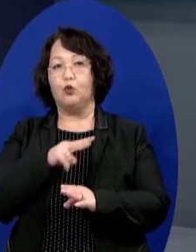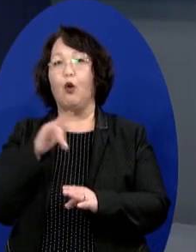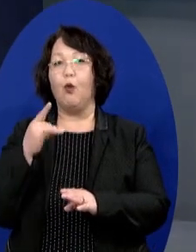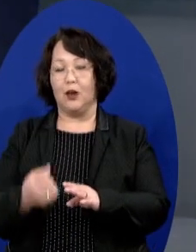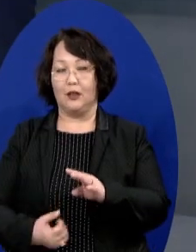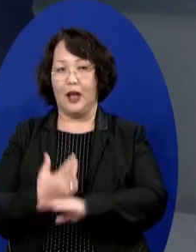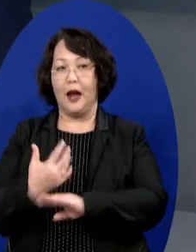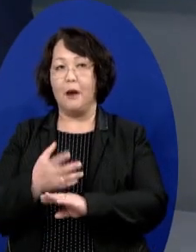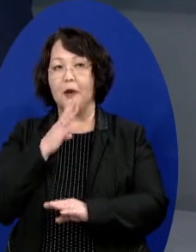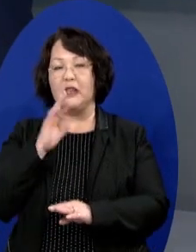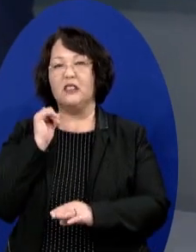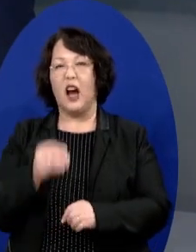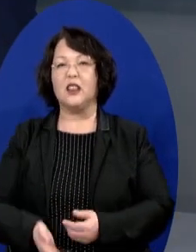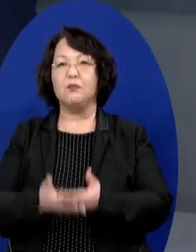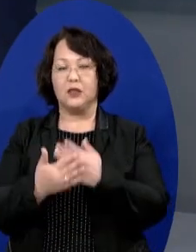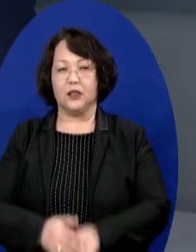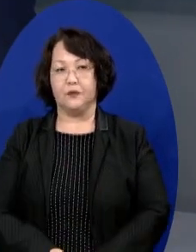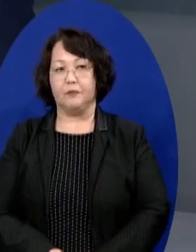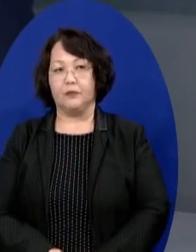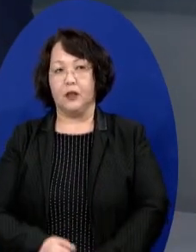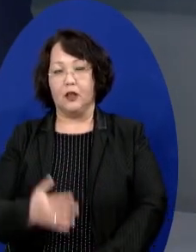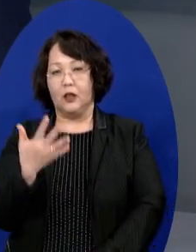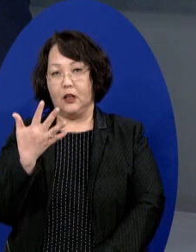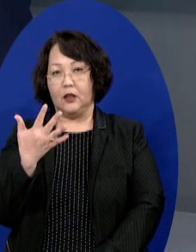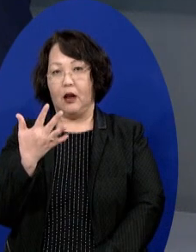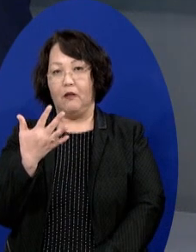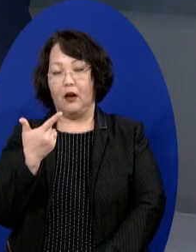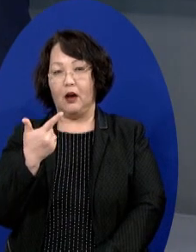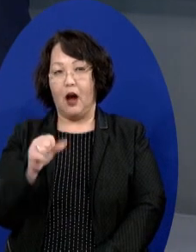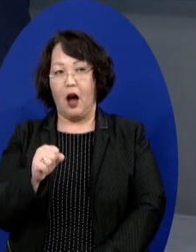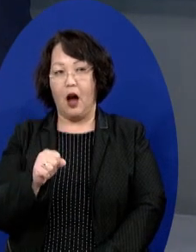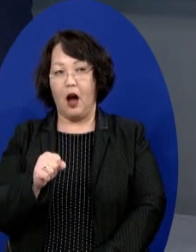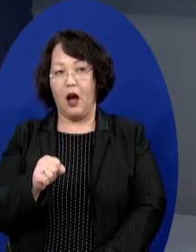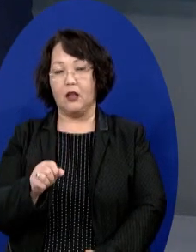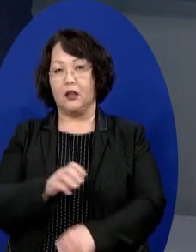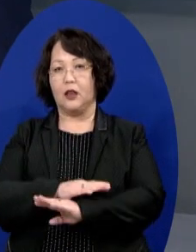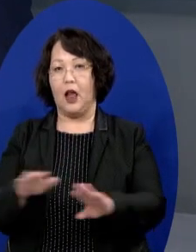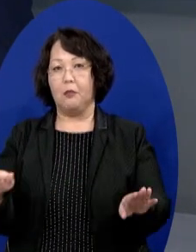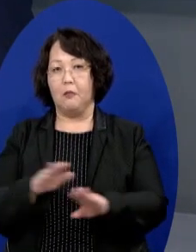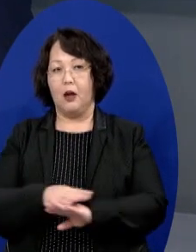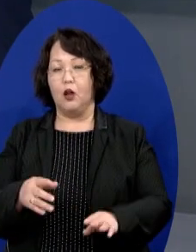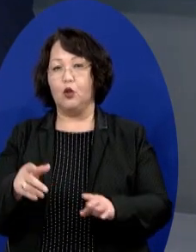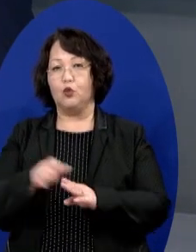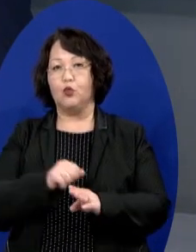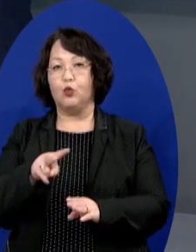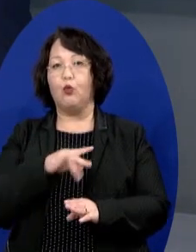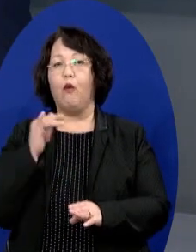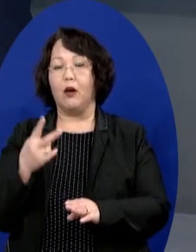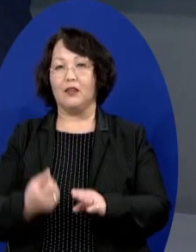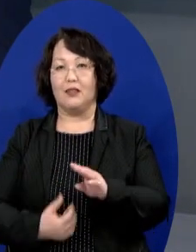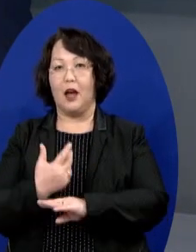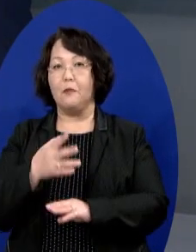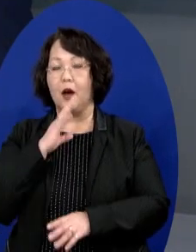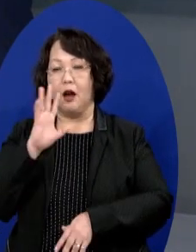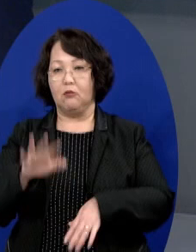яаж очих юм бэ гэдэг зүгээр дүр зургийг үзүүлж байгаа. За 5 гал одоо талбайд луун тарихад 15 кг